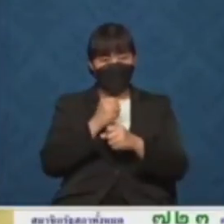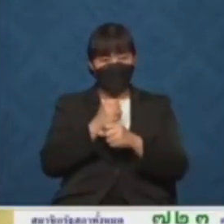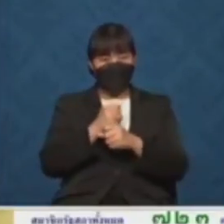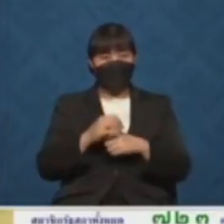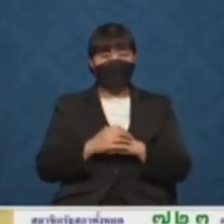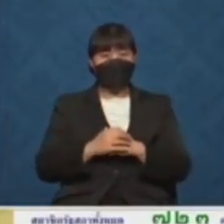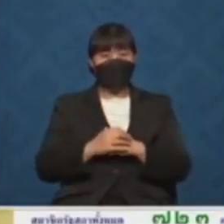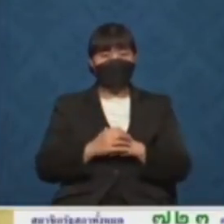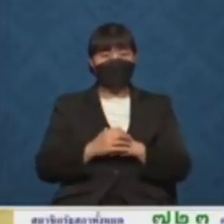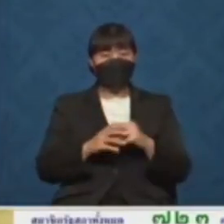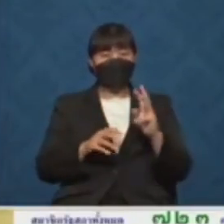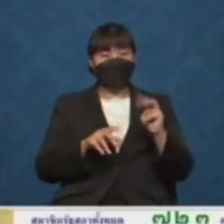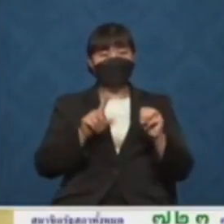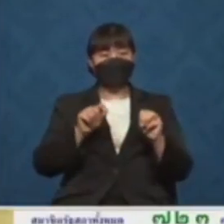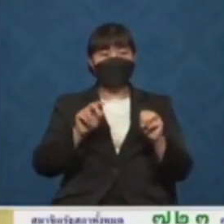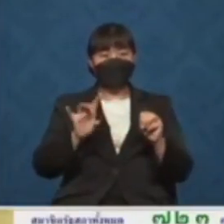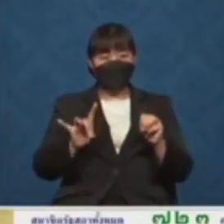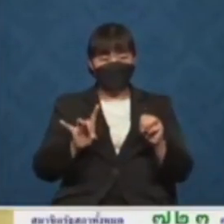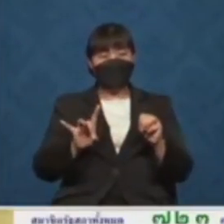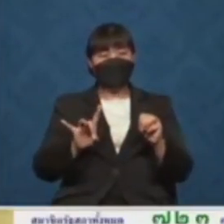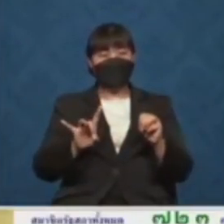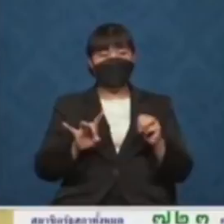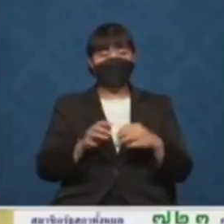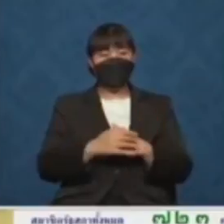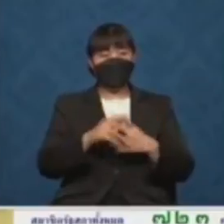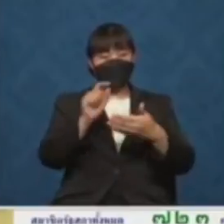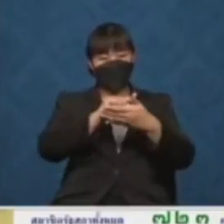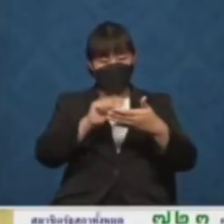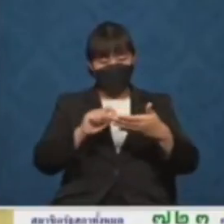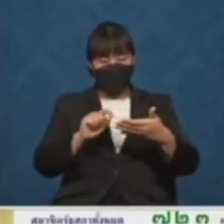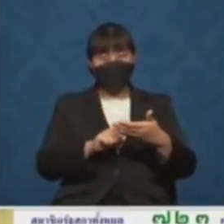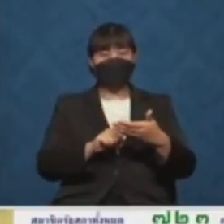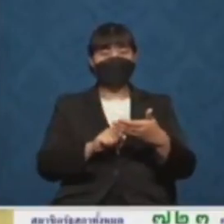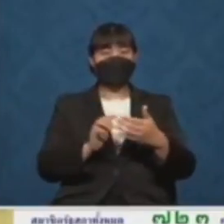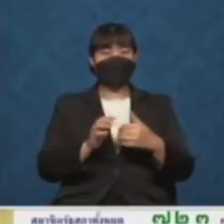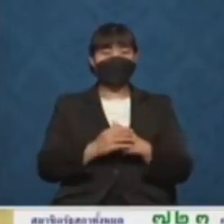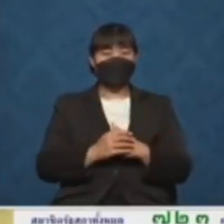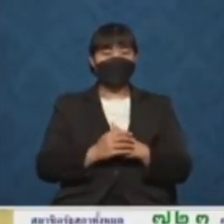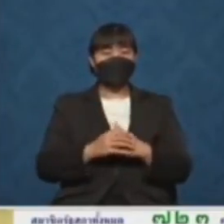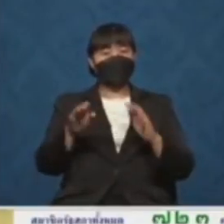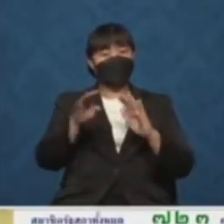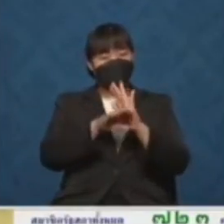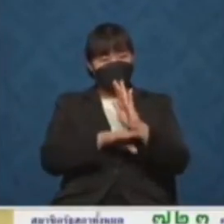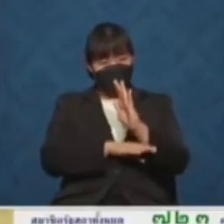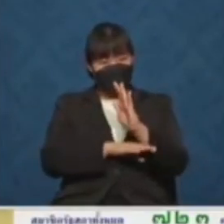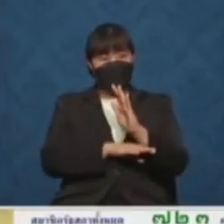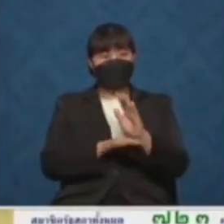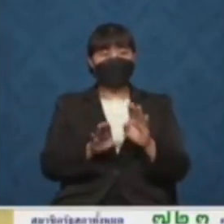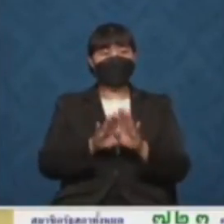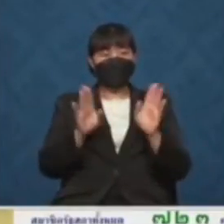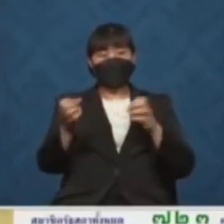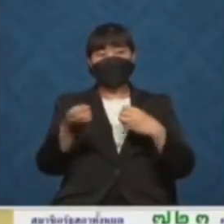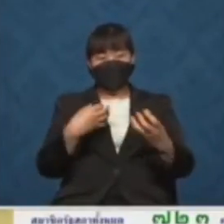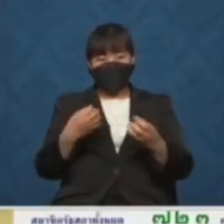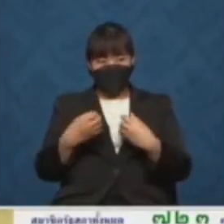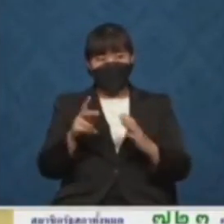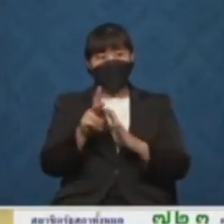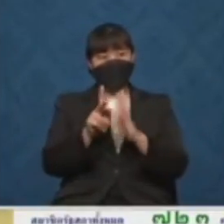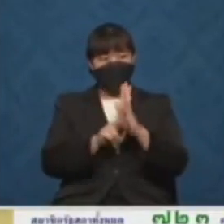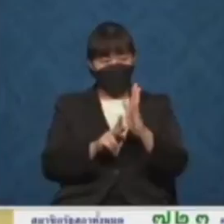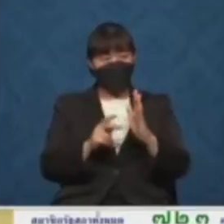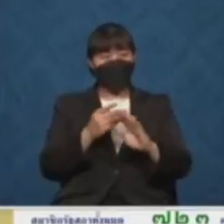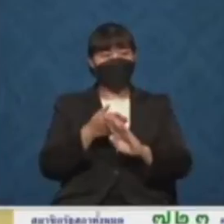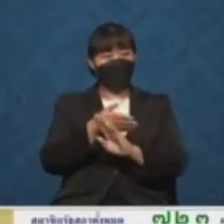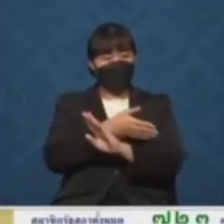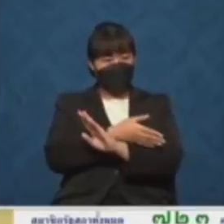การเขียนลัไ่แ่นะครับกระบวนการที่มีกรฝงคามคิดเห็นไ ก่อนกฎหมาย systemให้ถือได